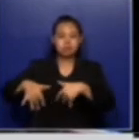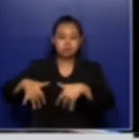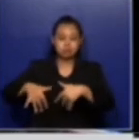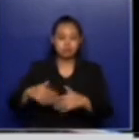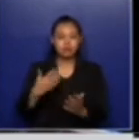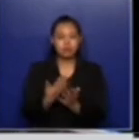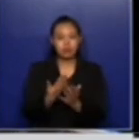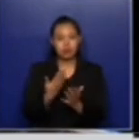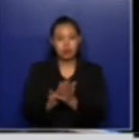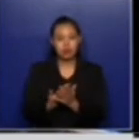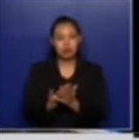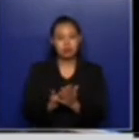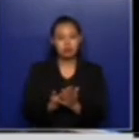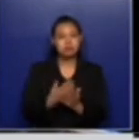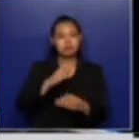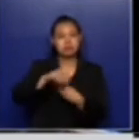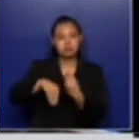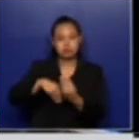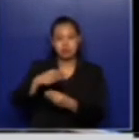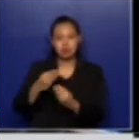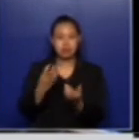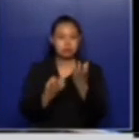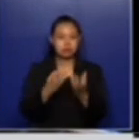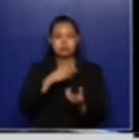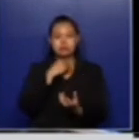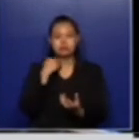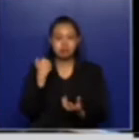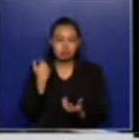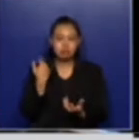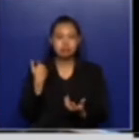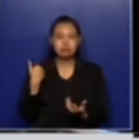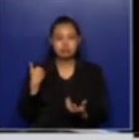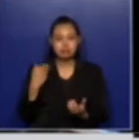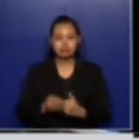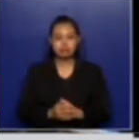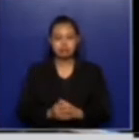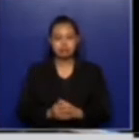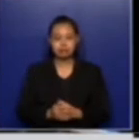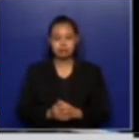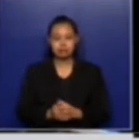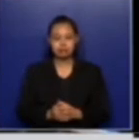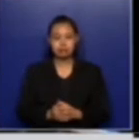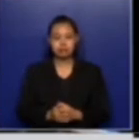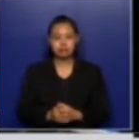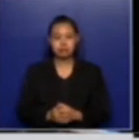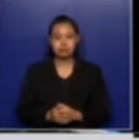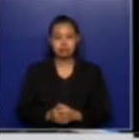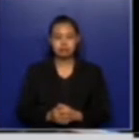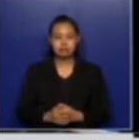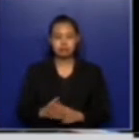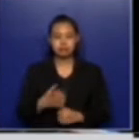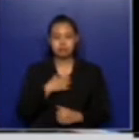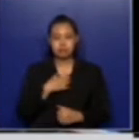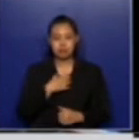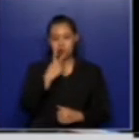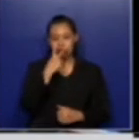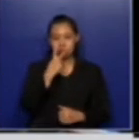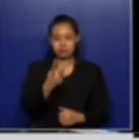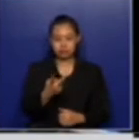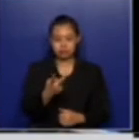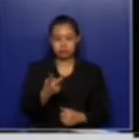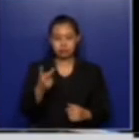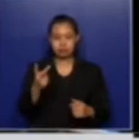ช้เงินงบประมาณขาดดุลในตรงนี้ท่านประธานคะดิฉันอยากจะเห็นในเรื่อง